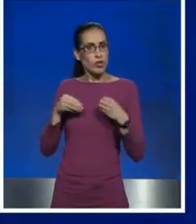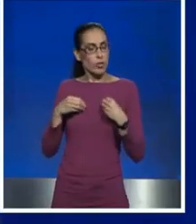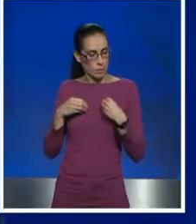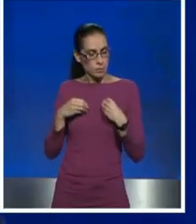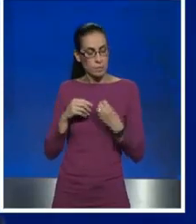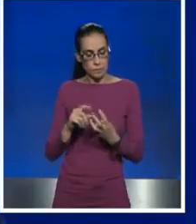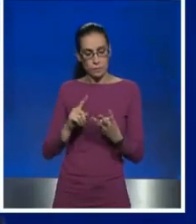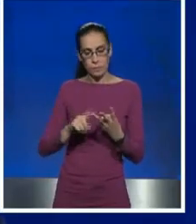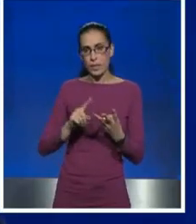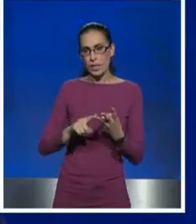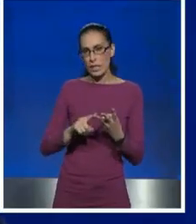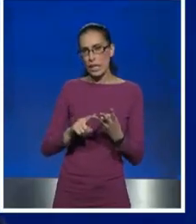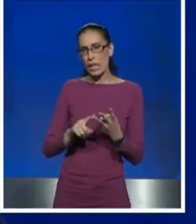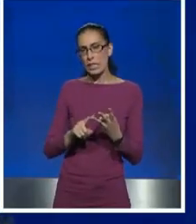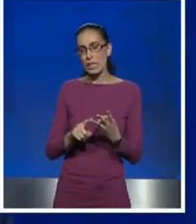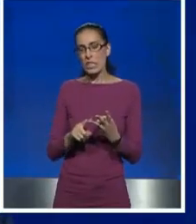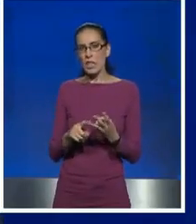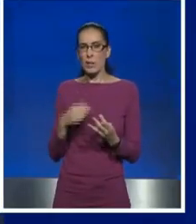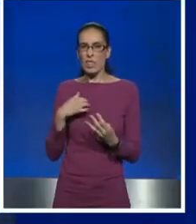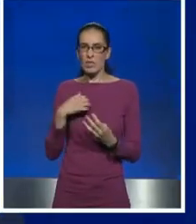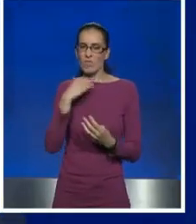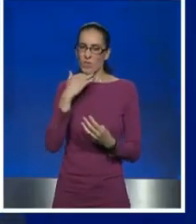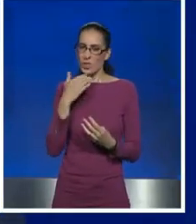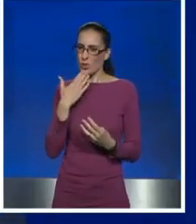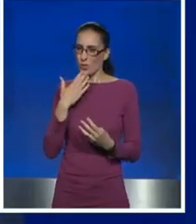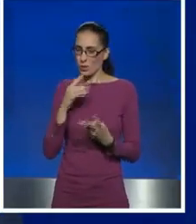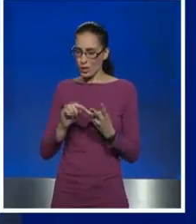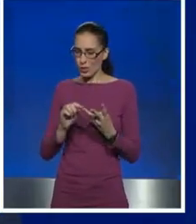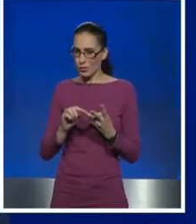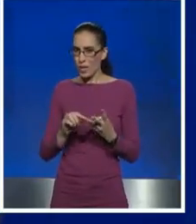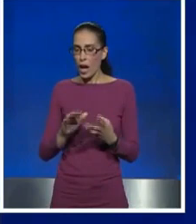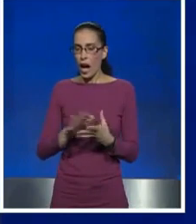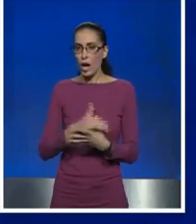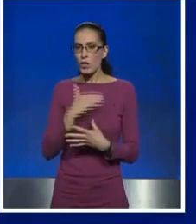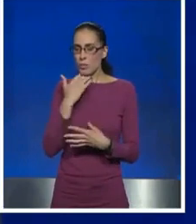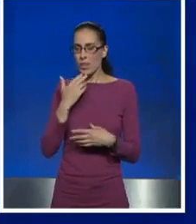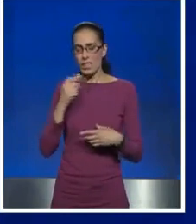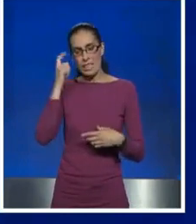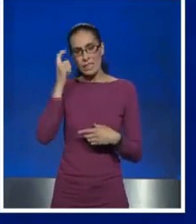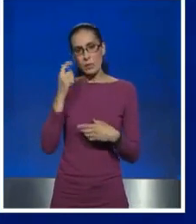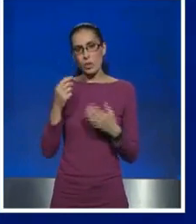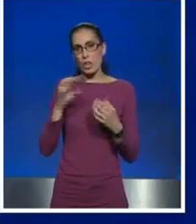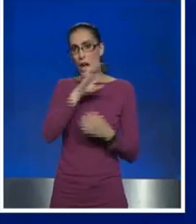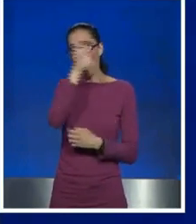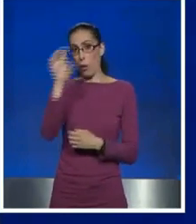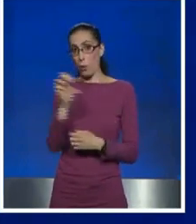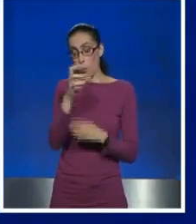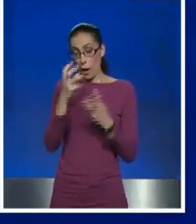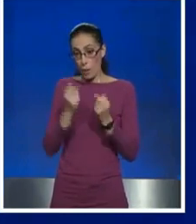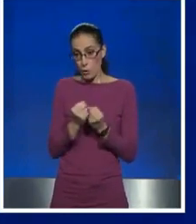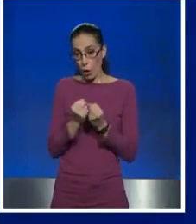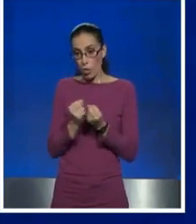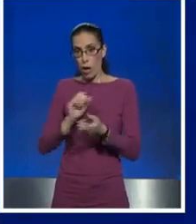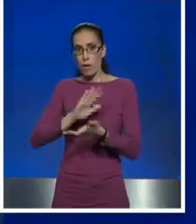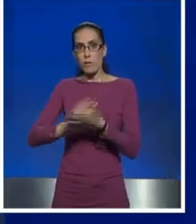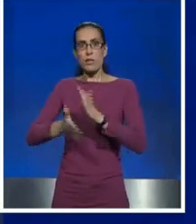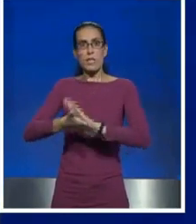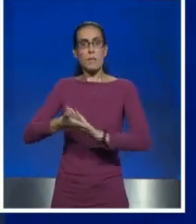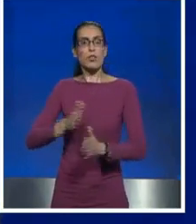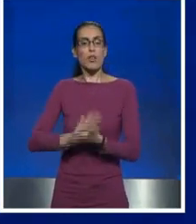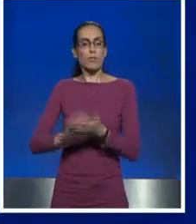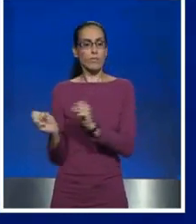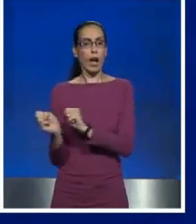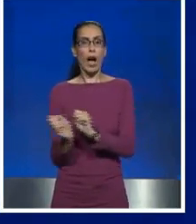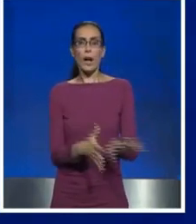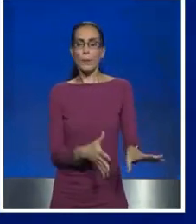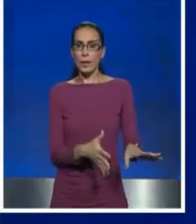option iddejjaqni xi ftit ma nemminx li għandna inxollu l-Ewropa kif inhi inneħħuha u narmu dak